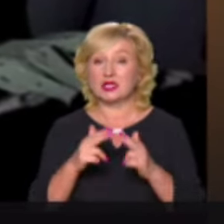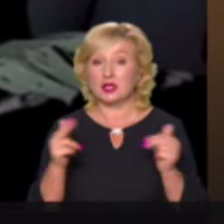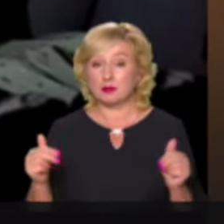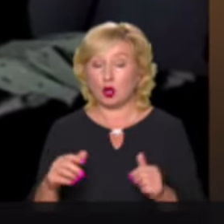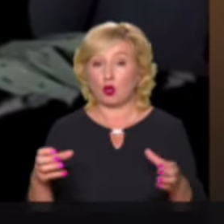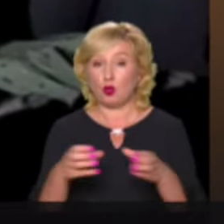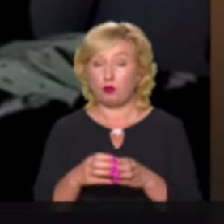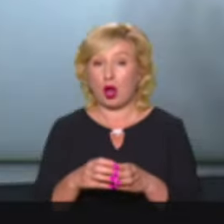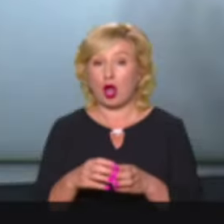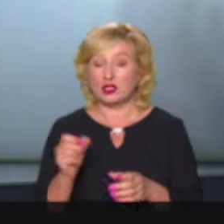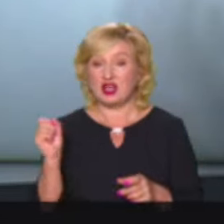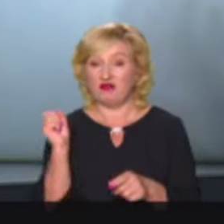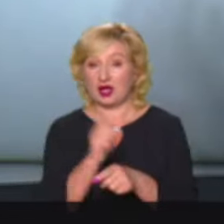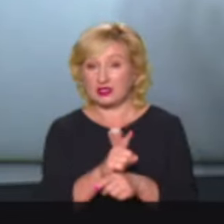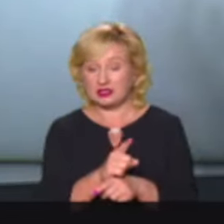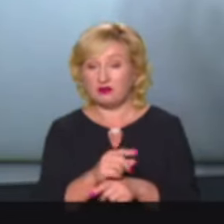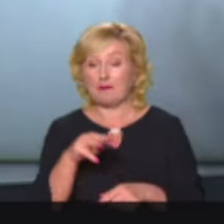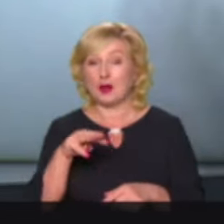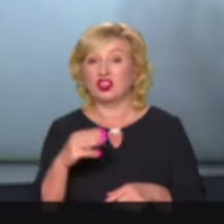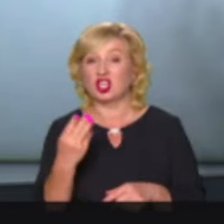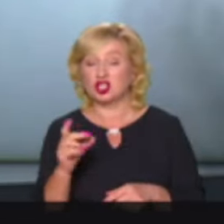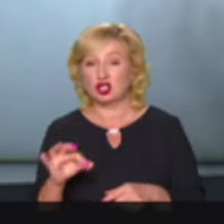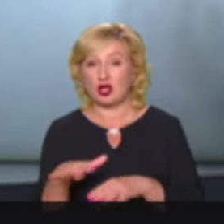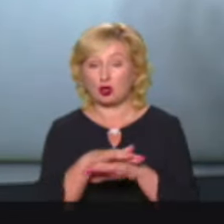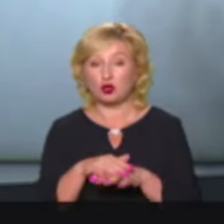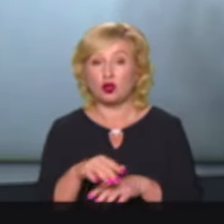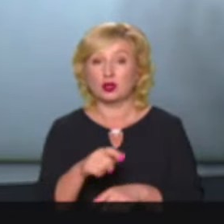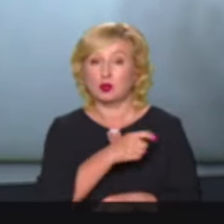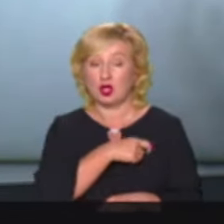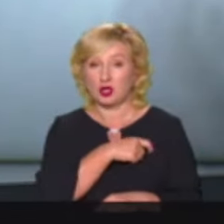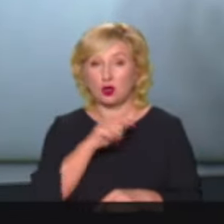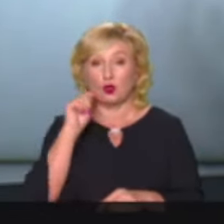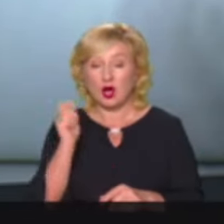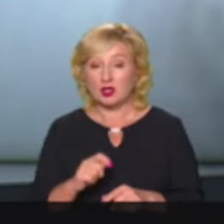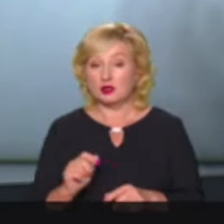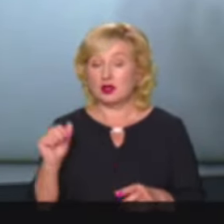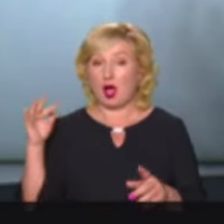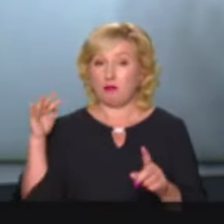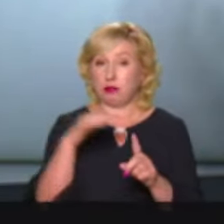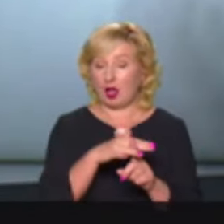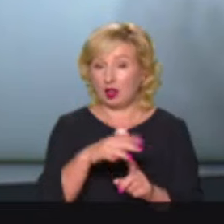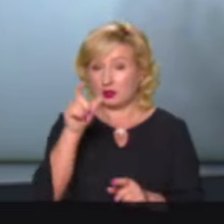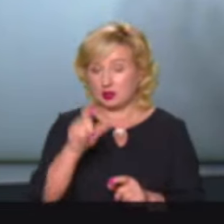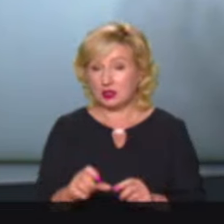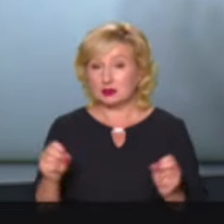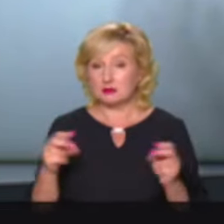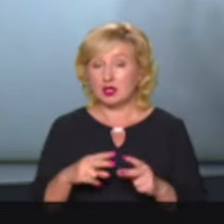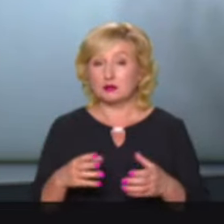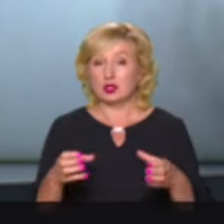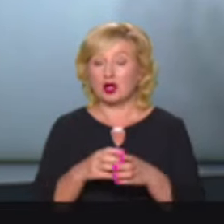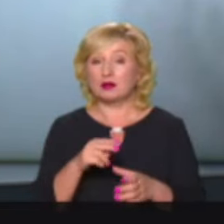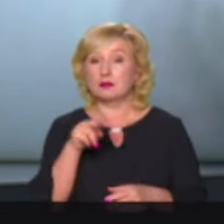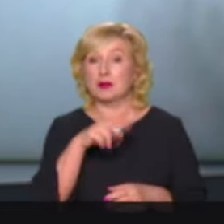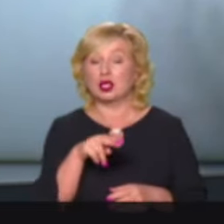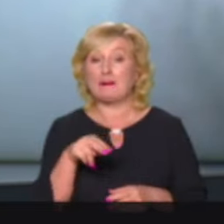осіб за вказівкою Миколи Тищенка, народного депутата України, напала на колишнього бійця спецпідрозділу «Кракен» Дмитра